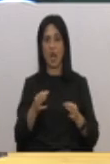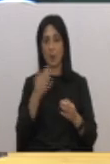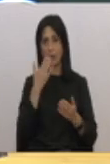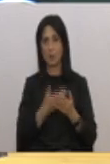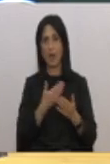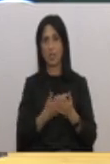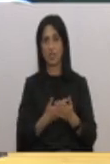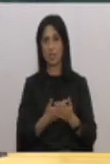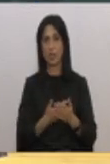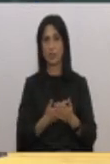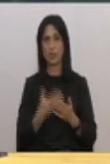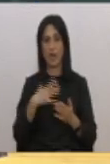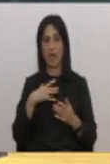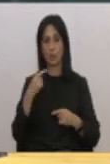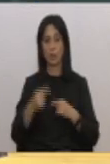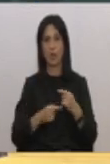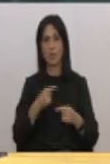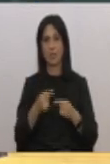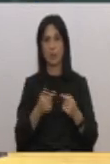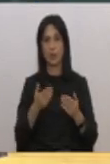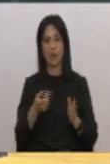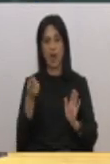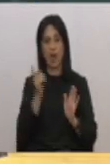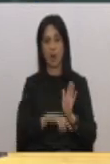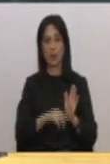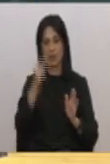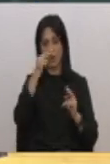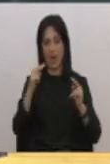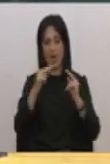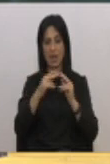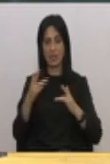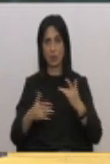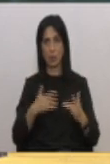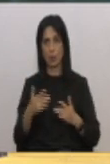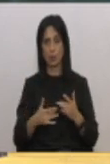მიგაჩნიათ ქართული ტრადიციები, აუფასურებთ ეკლესიის როლს.